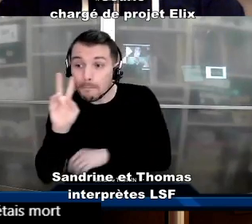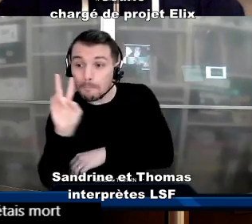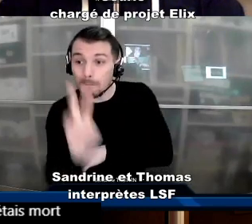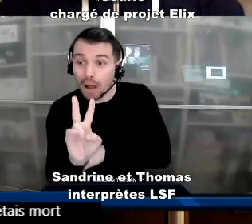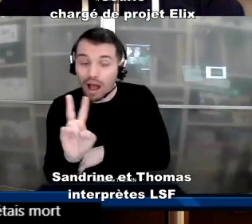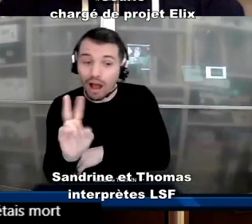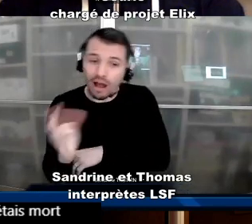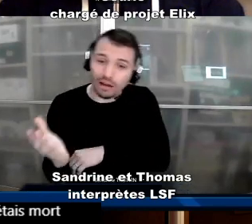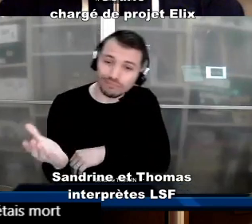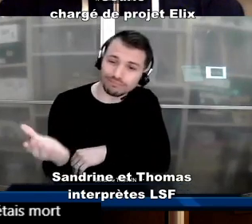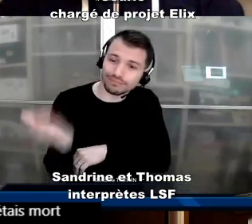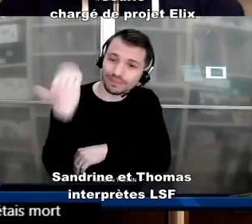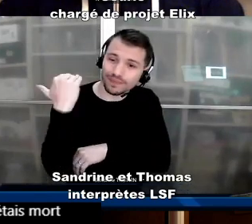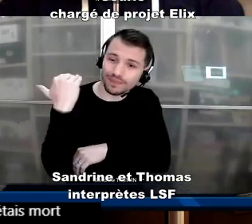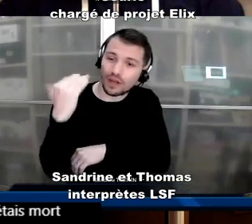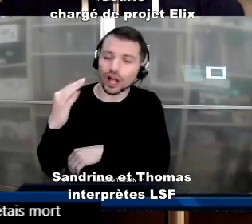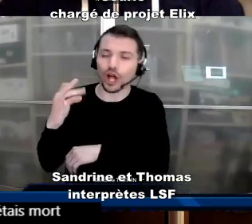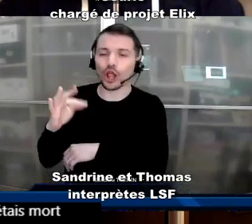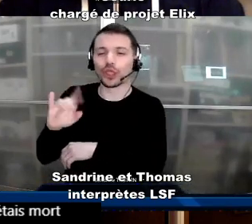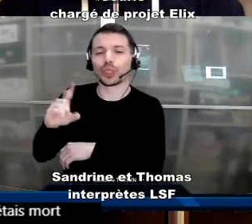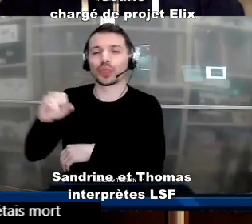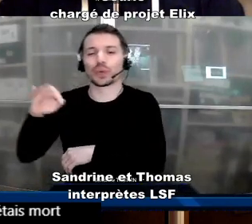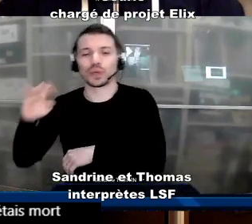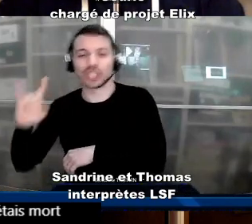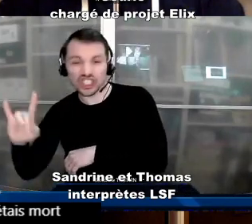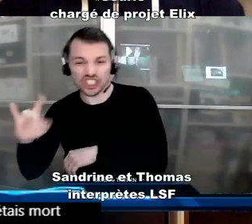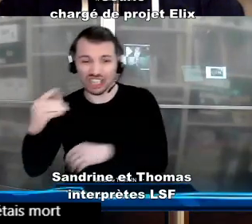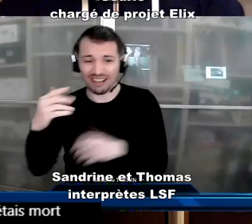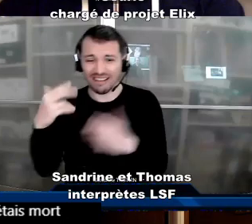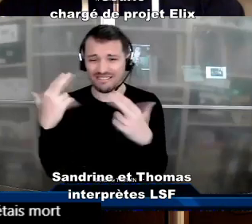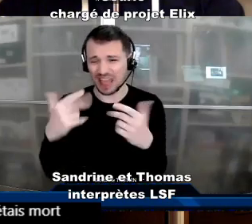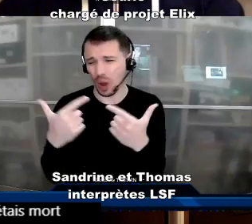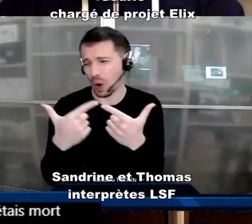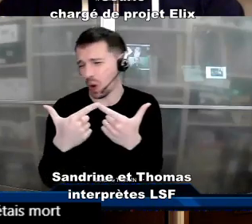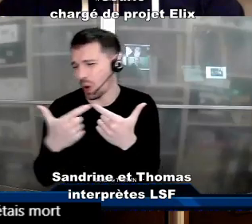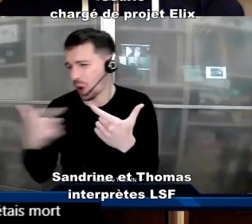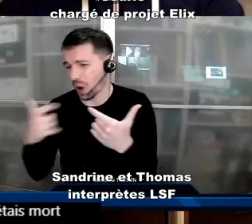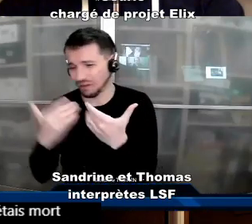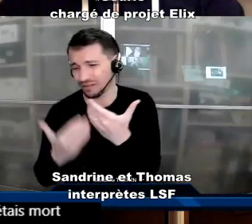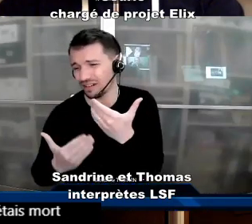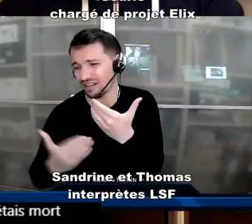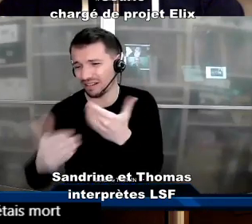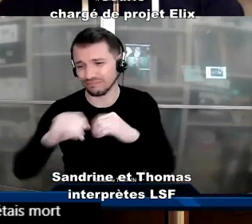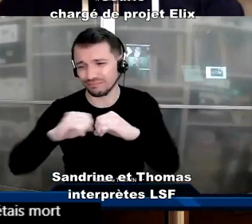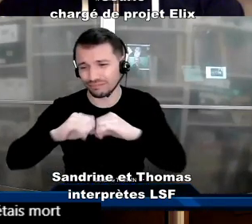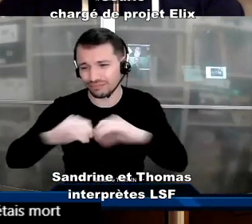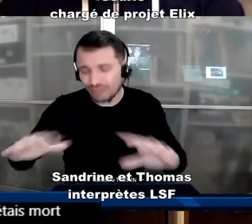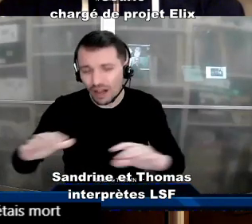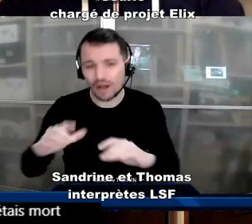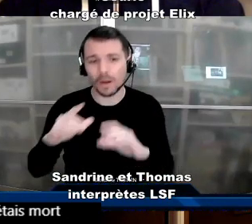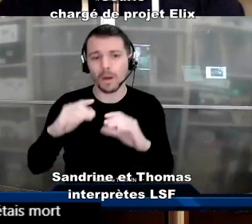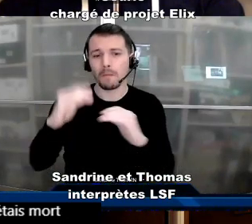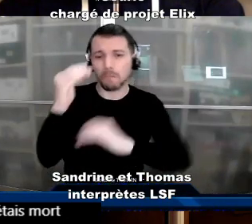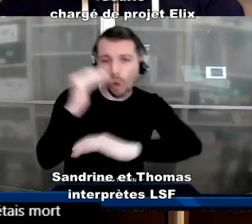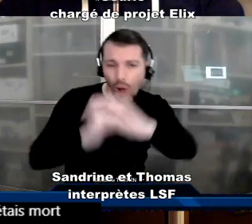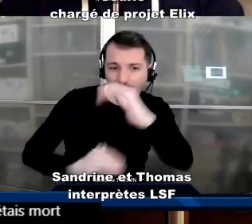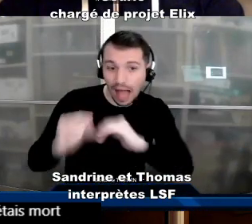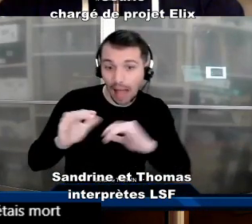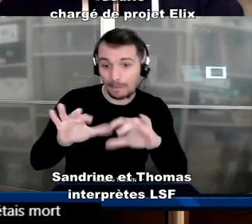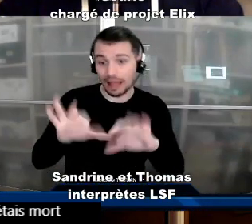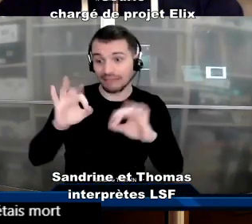venez sur Twitch. Il y a plein d'autres vidéos à venir. Il y a le programme dans la bio avec les invités à